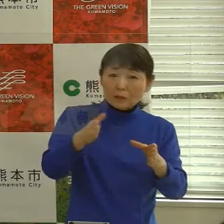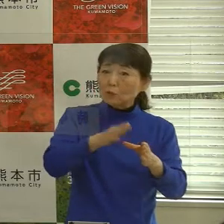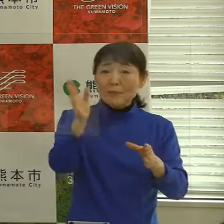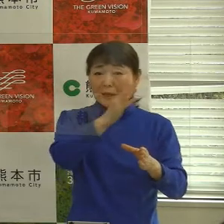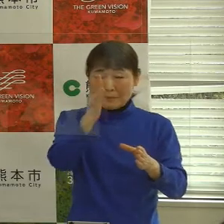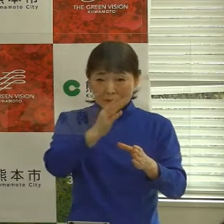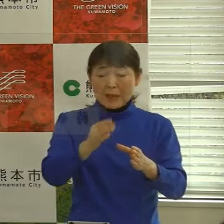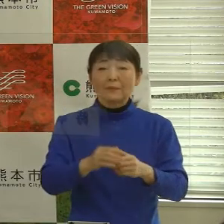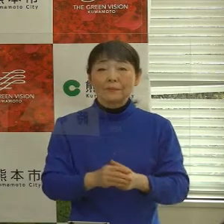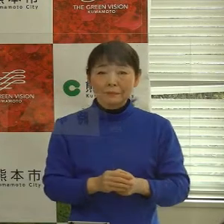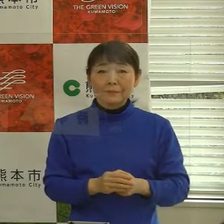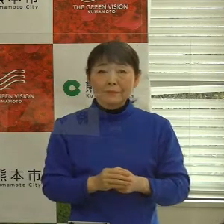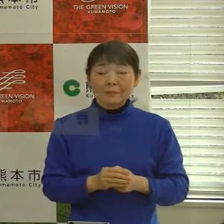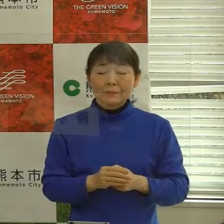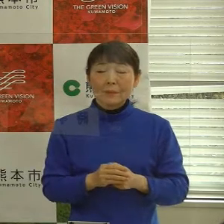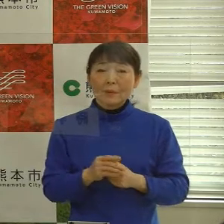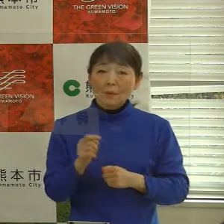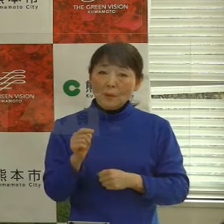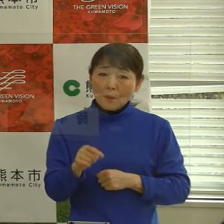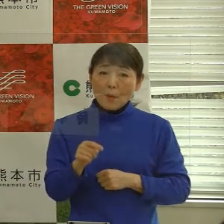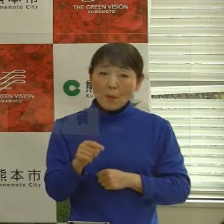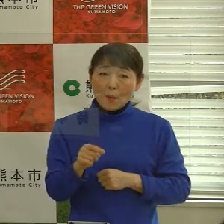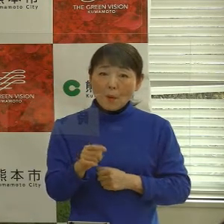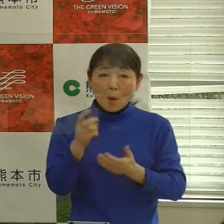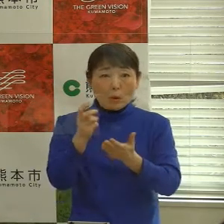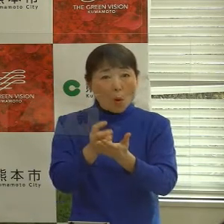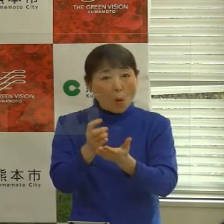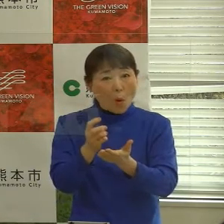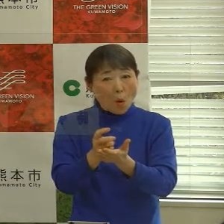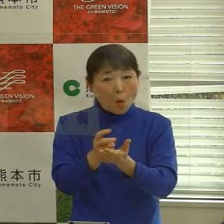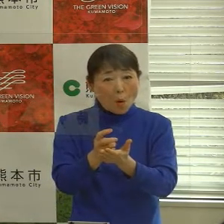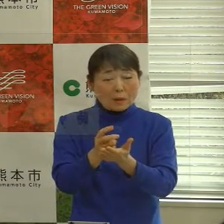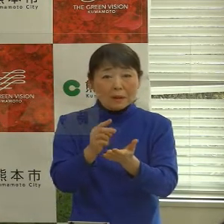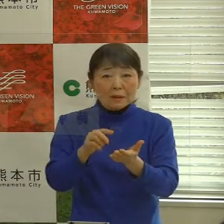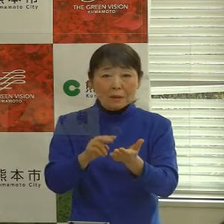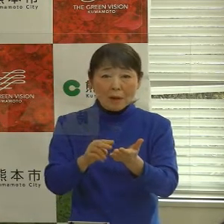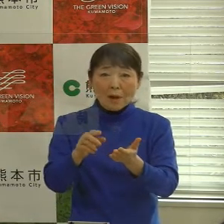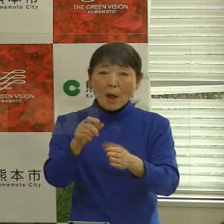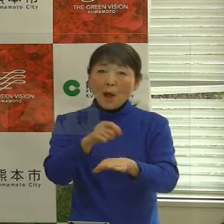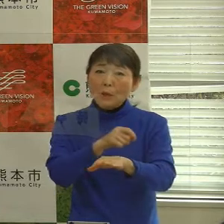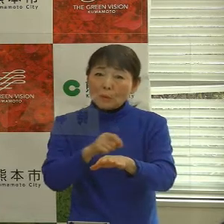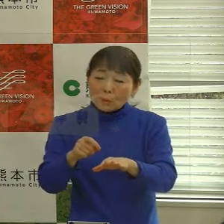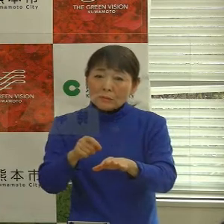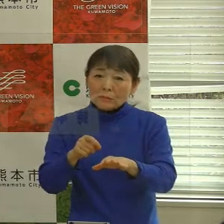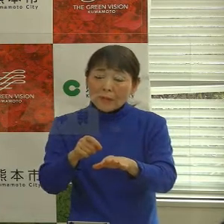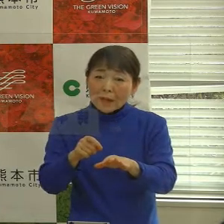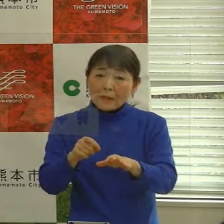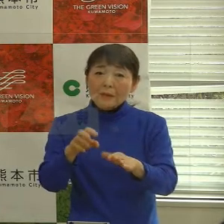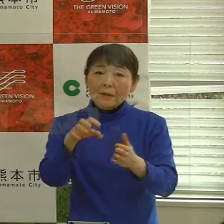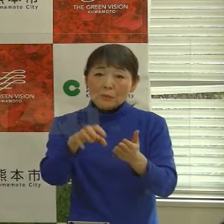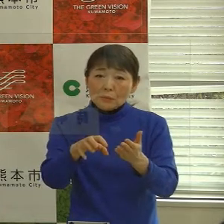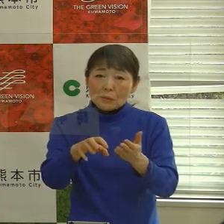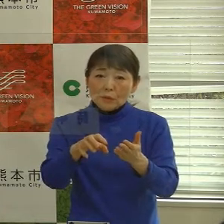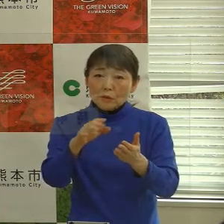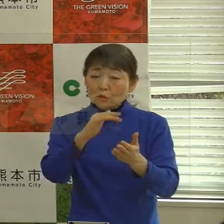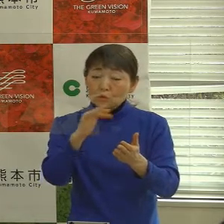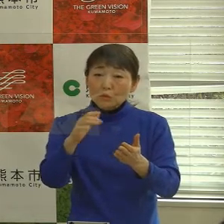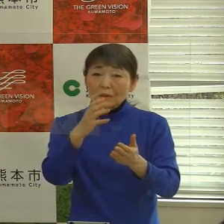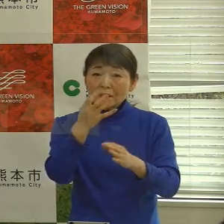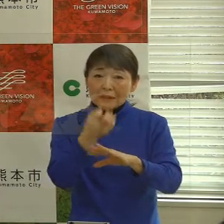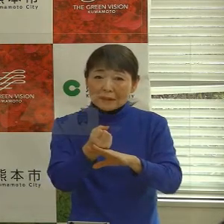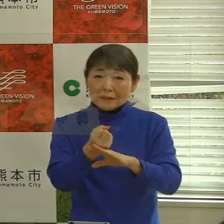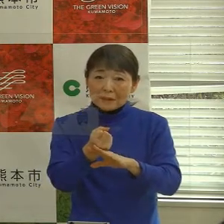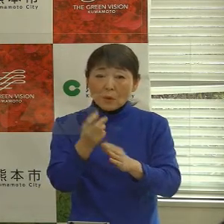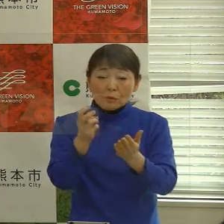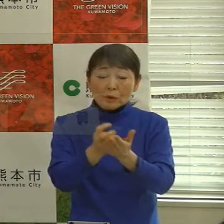からまあ、この法に規定する特定施設というのがこの水質汚濁防止法の中では謳われているわけで